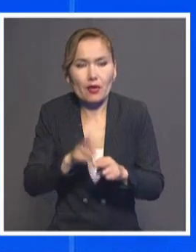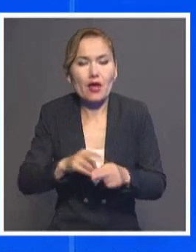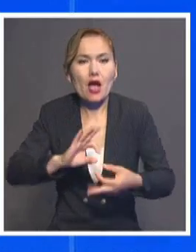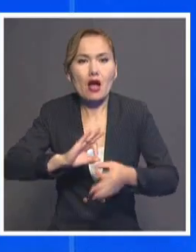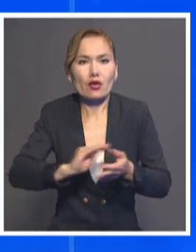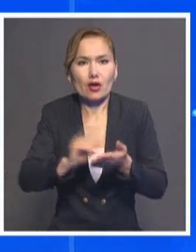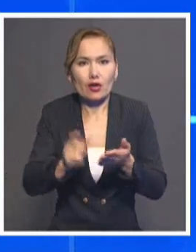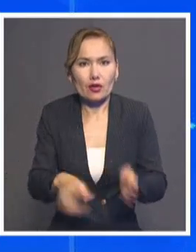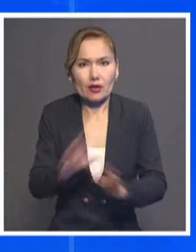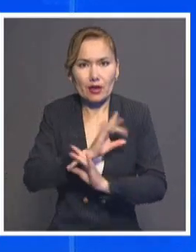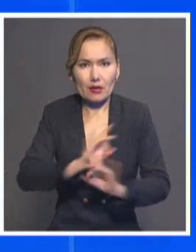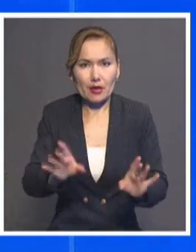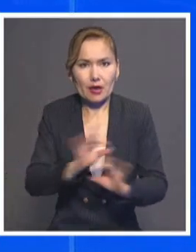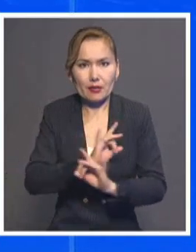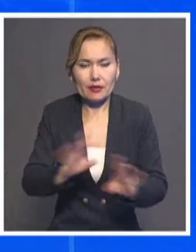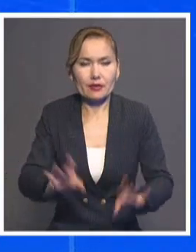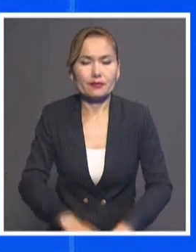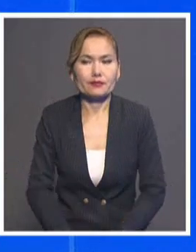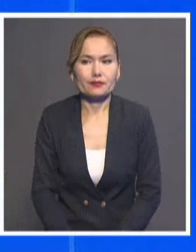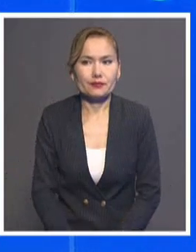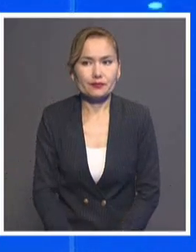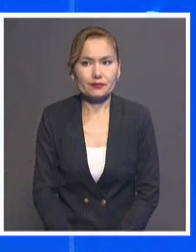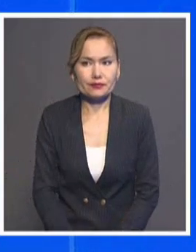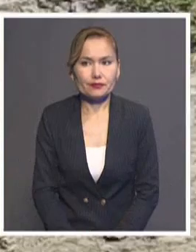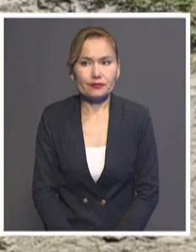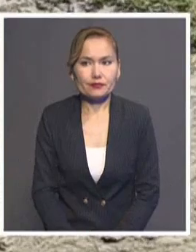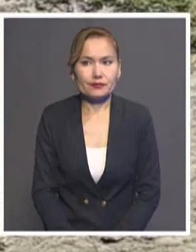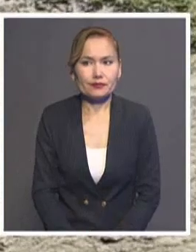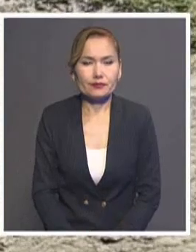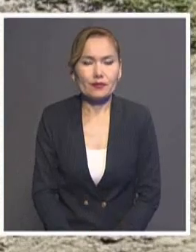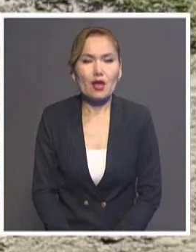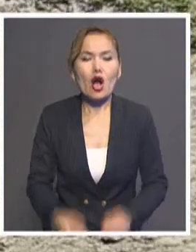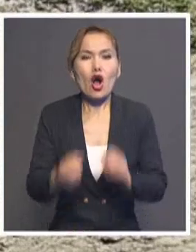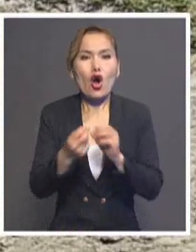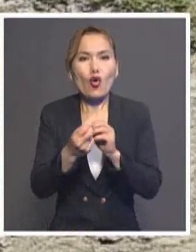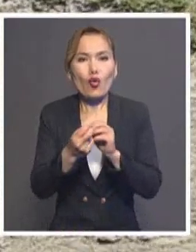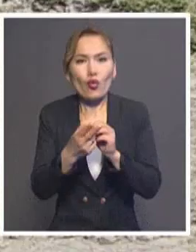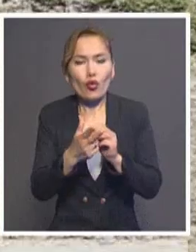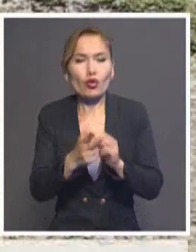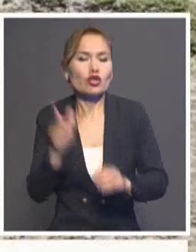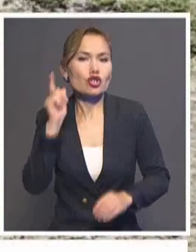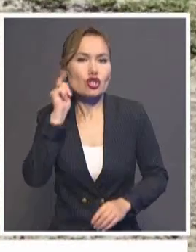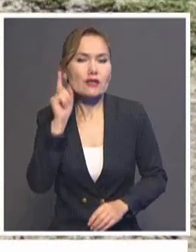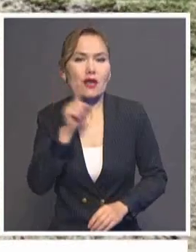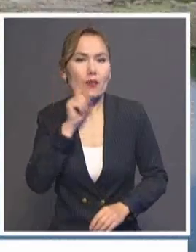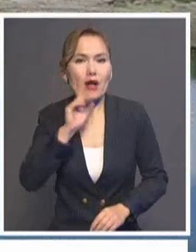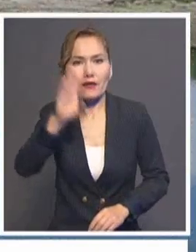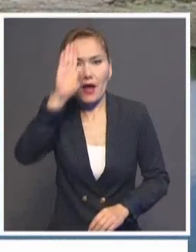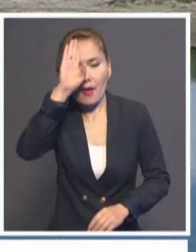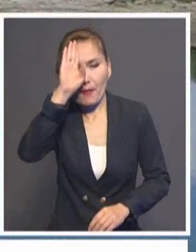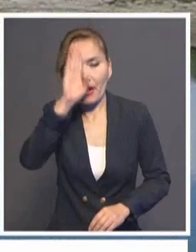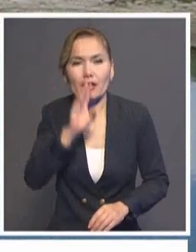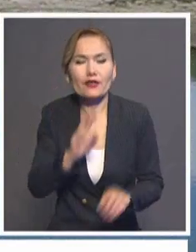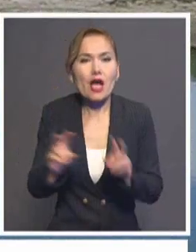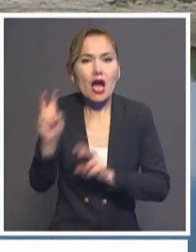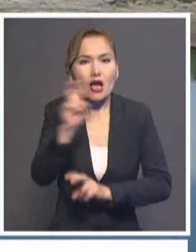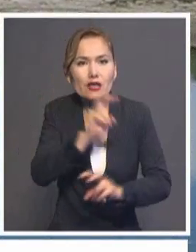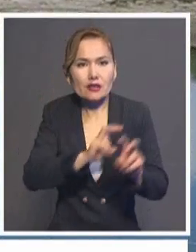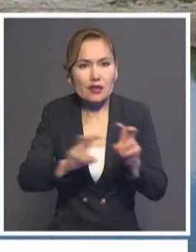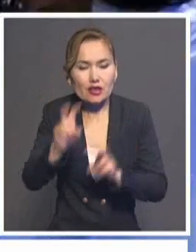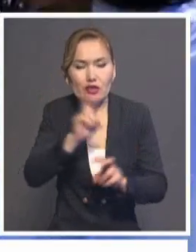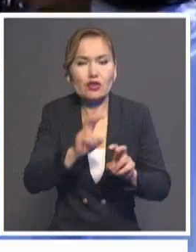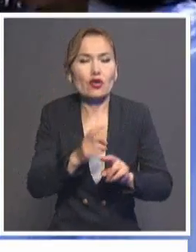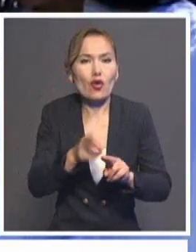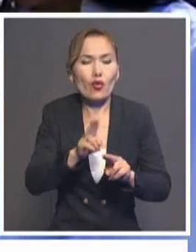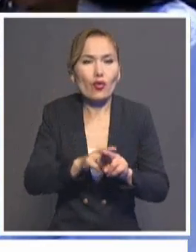Өңірдегі тілшіміз Қуаныш Қанатұлының репортажы. 13 жасар Иса Бекбаевты жақындарын іздестіргеніне бір айға жуықтады. Баланы соңғы